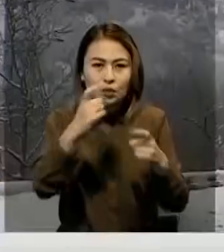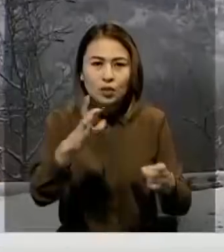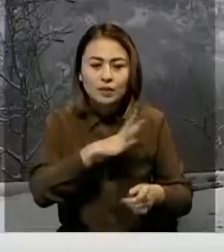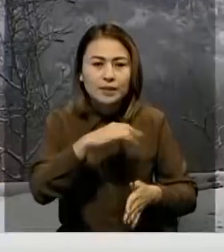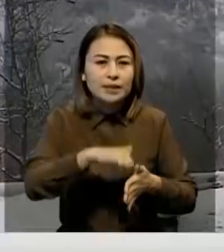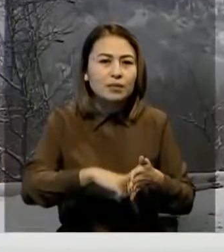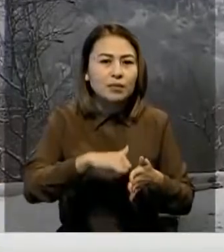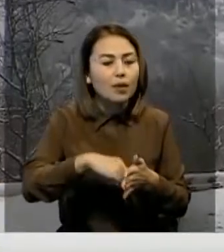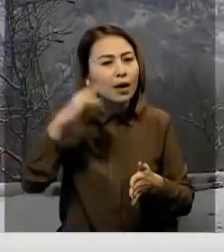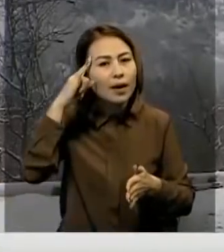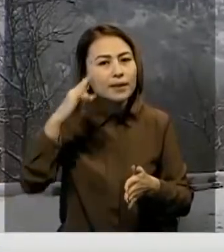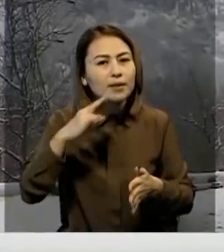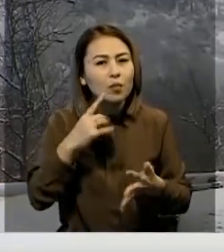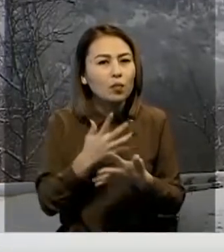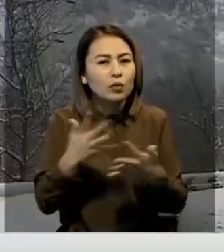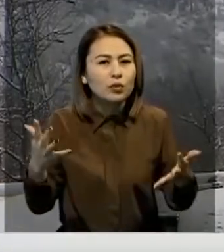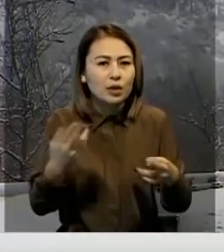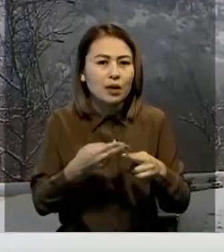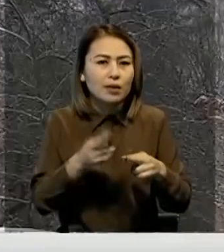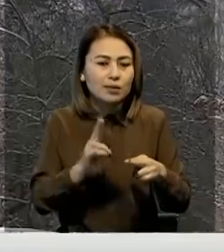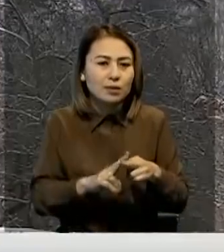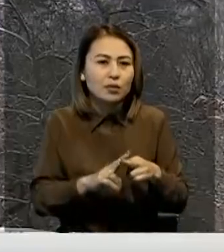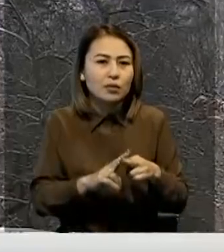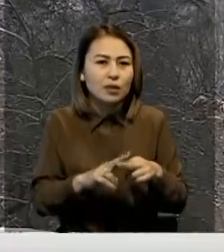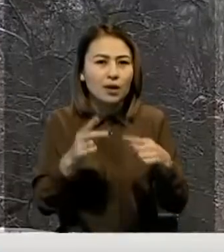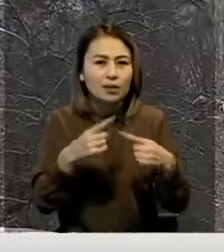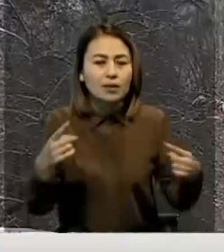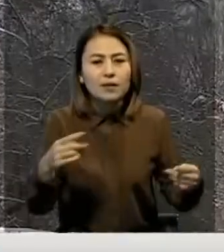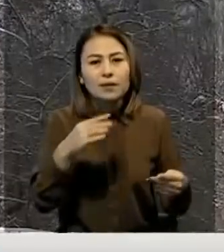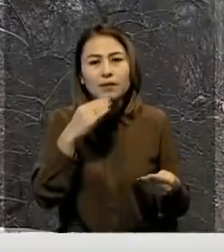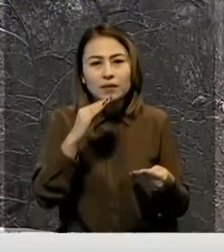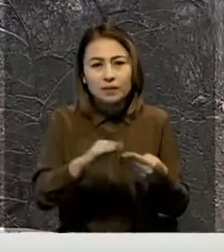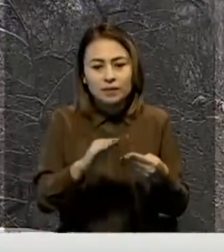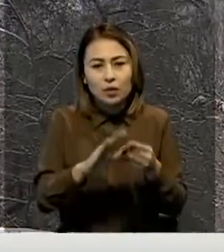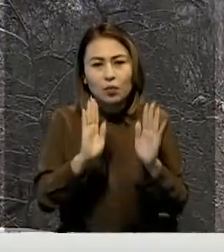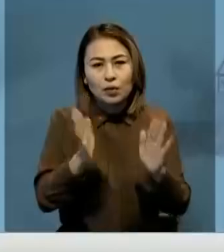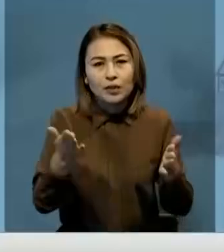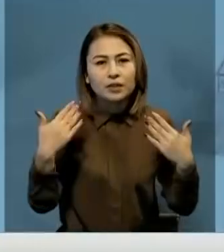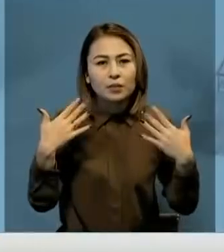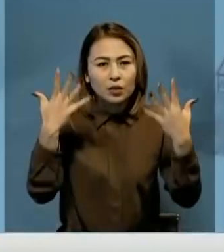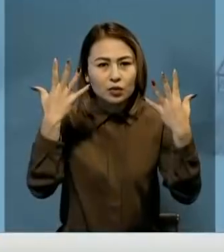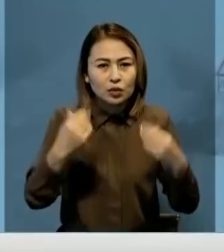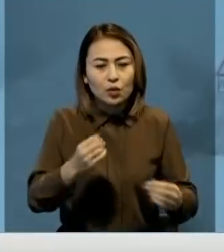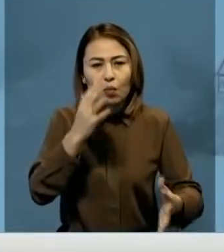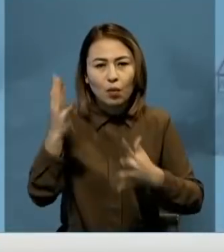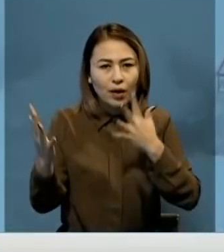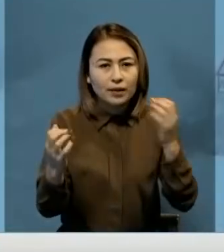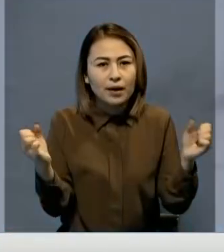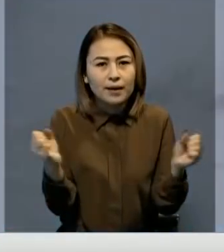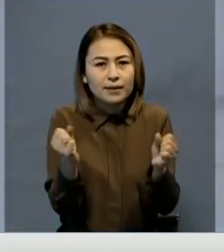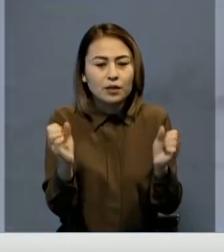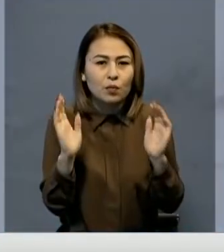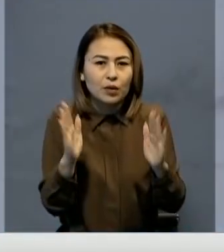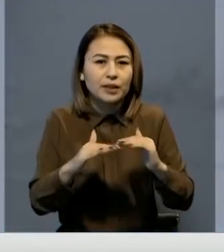ескерту жариялады. Себебі Қазақстанның басым бөлігінде антициклонның әсері әлі сақталады дейді мамандар. Демалыс күндері боранды